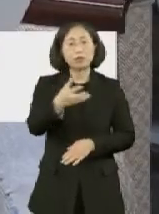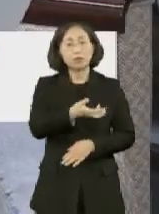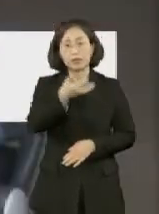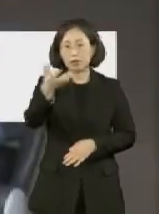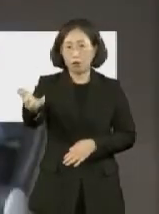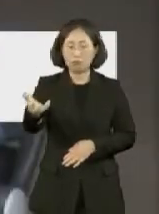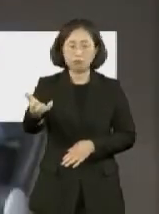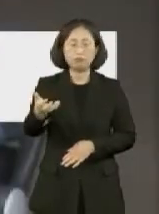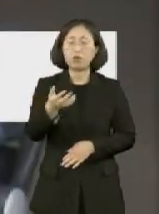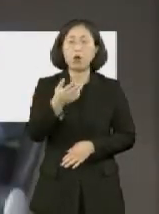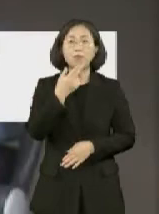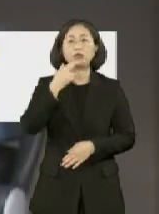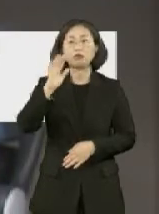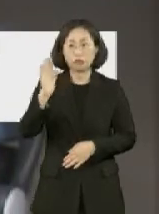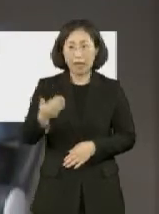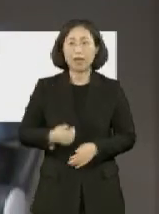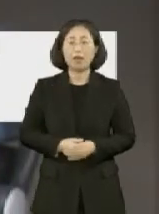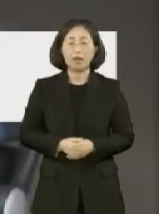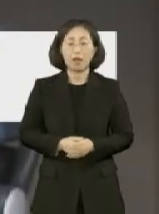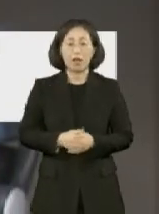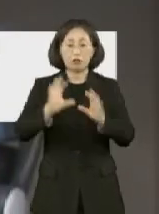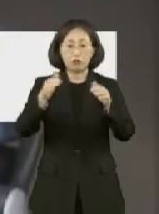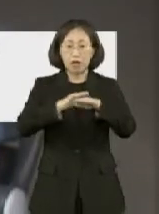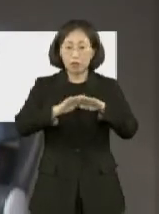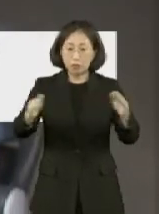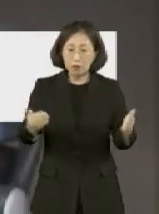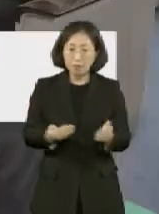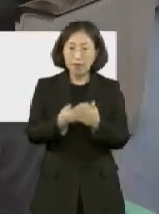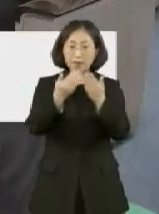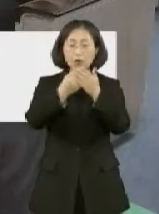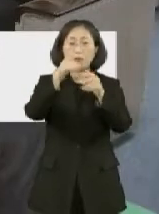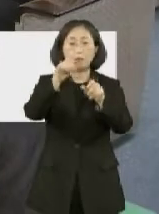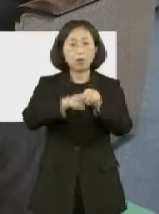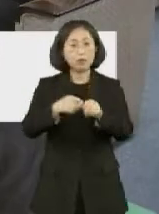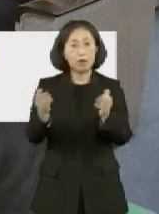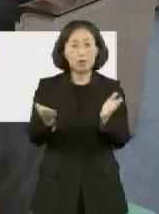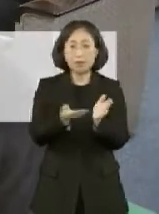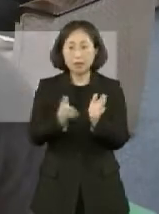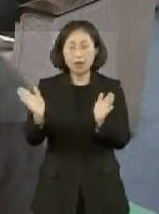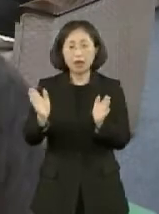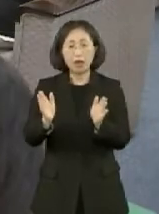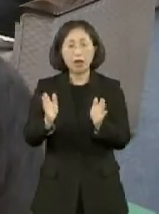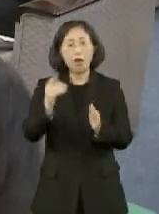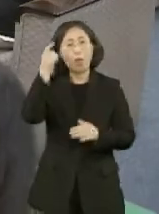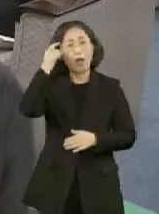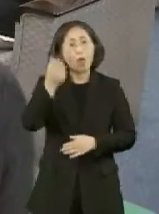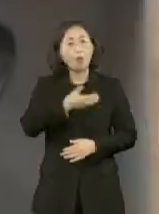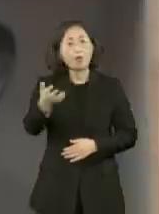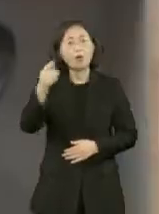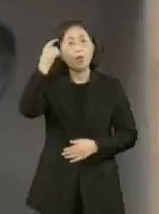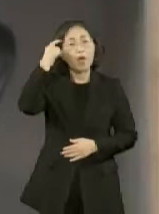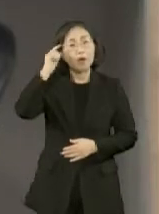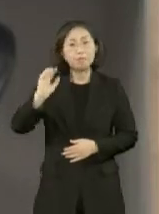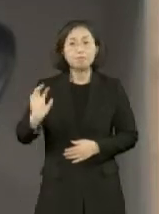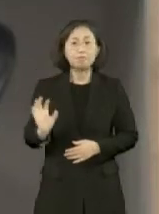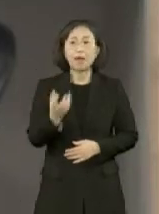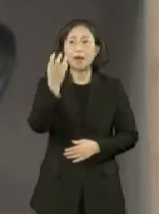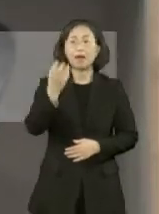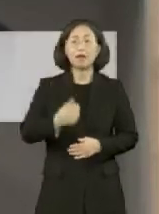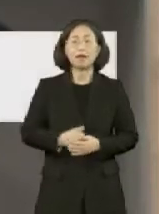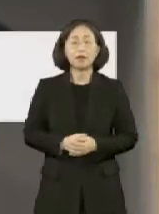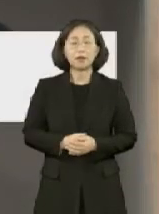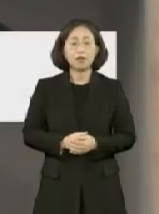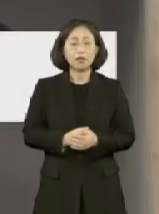세종시 이전 대상이 될 수 없고 국가 균형 발전이라는 취지에도 맞지 않는다며 크게 반발했습니다.